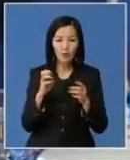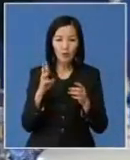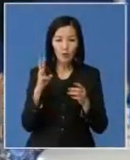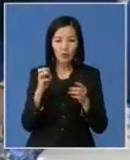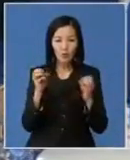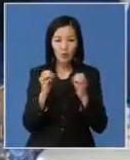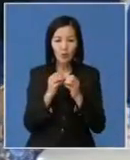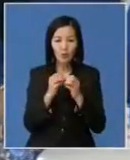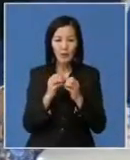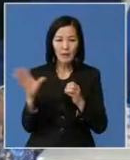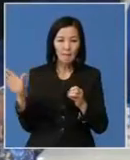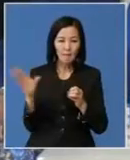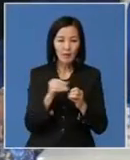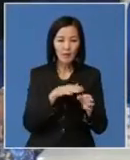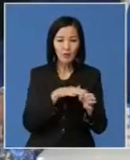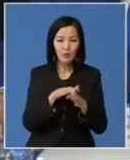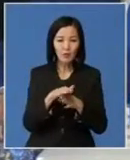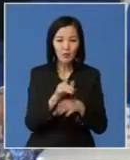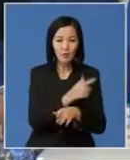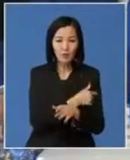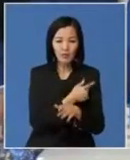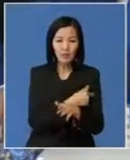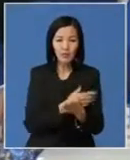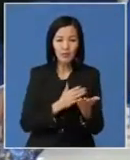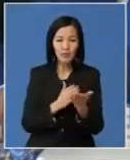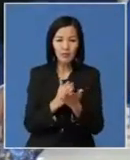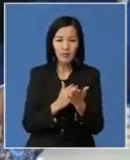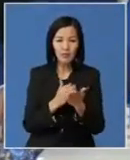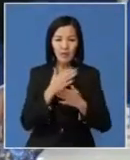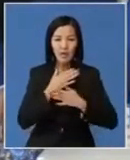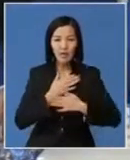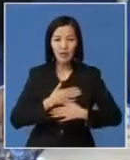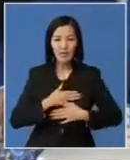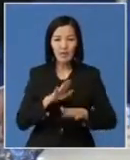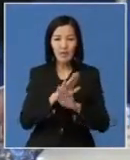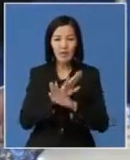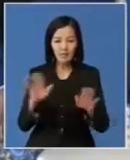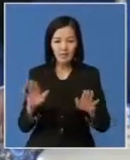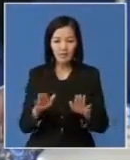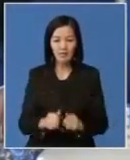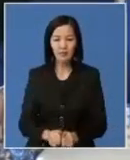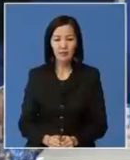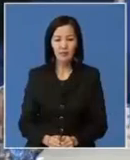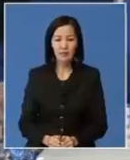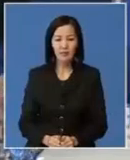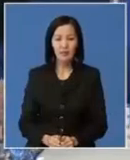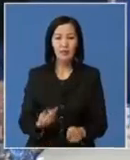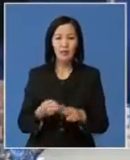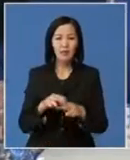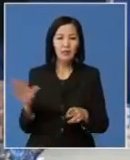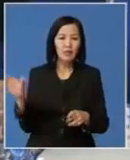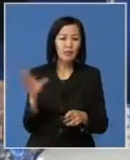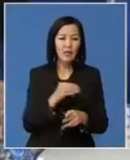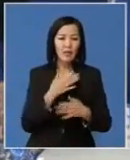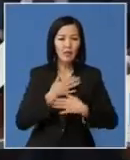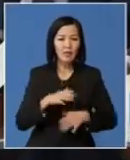бәрі толығымен медицина саласының қызметкерлерінің жұмысын қанағаттандырылсық деп бағалады. Яғни бәрі қанағаттанбай